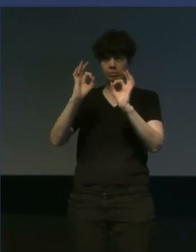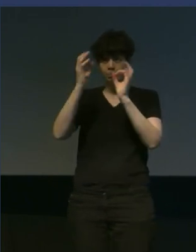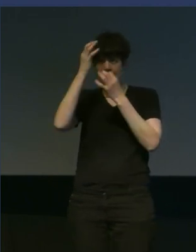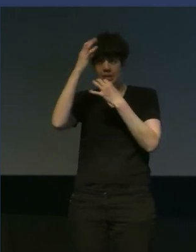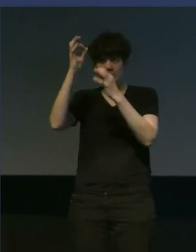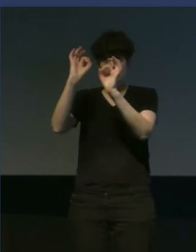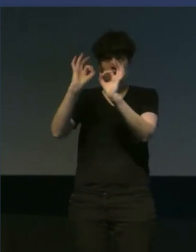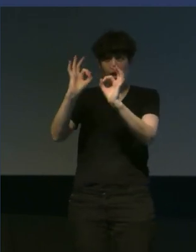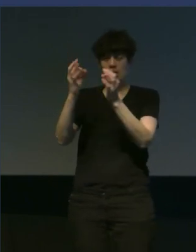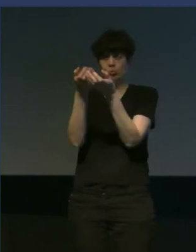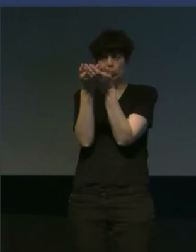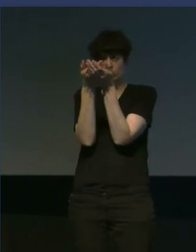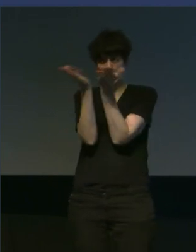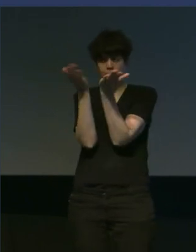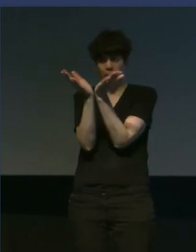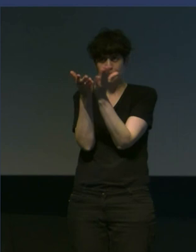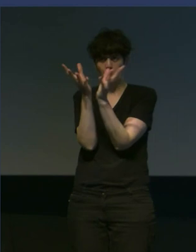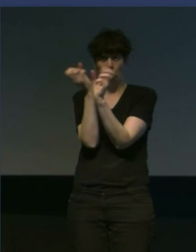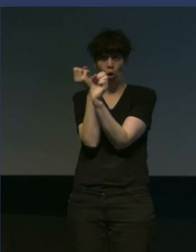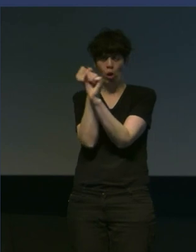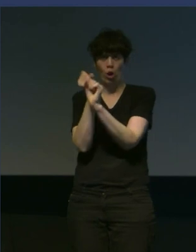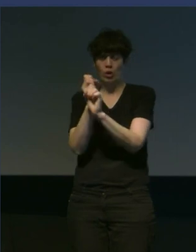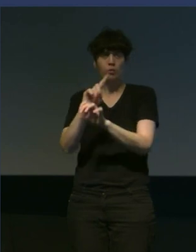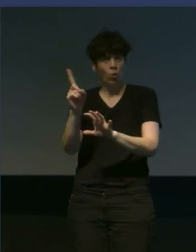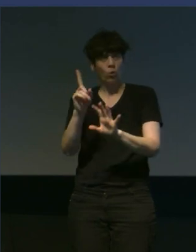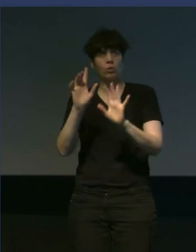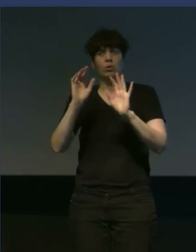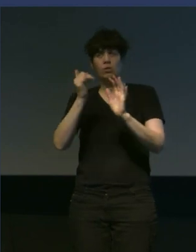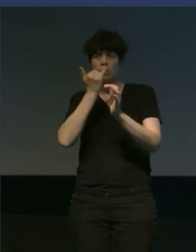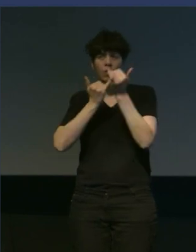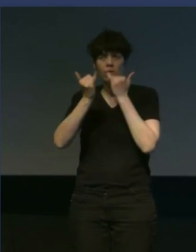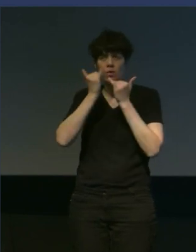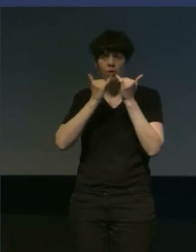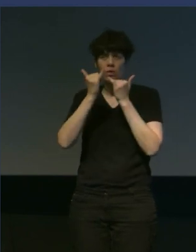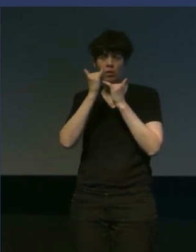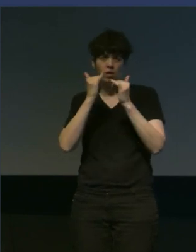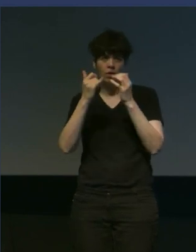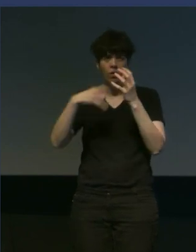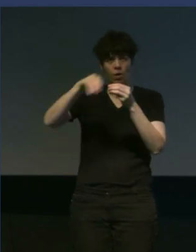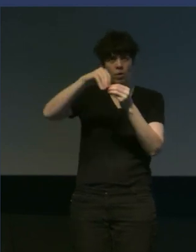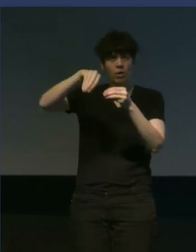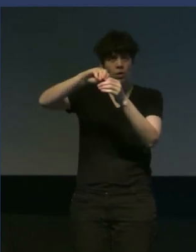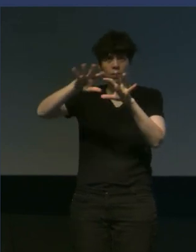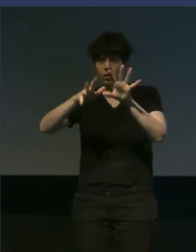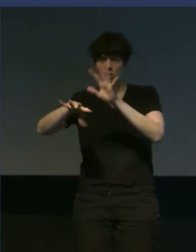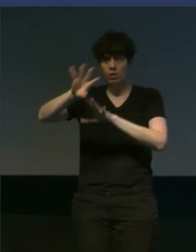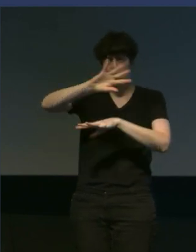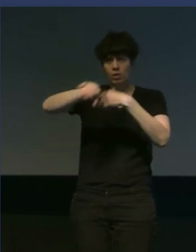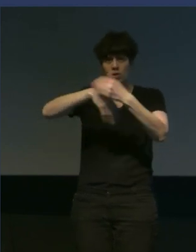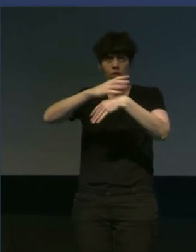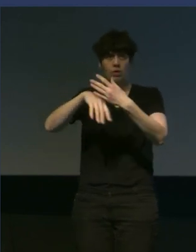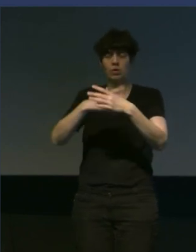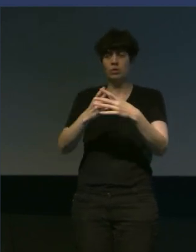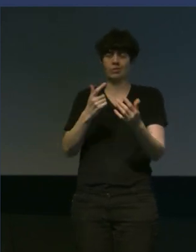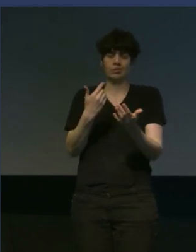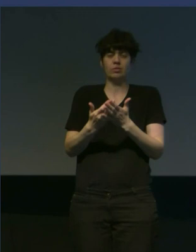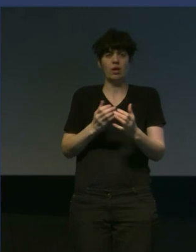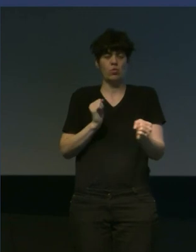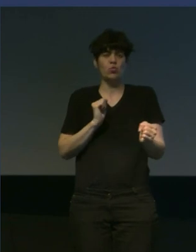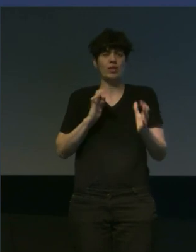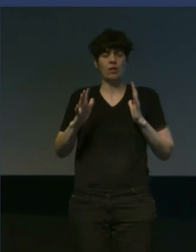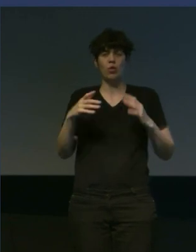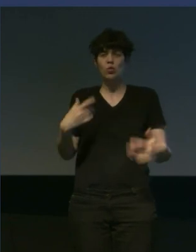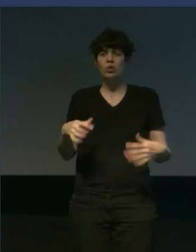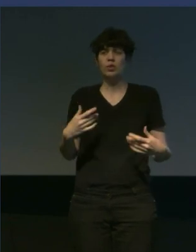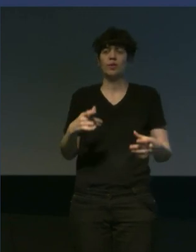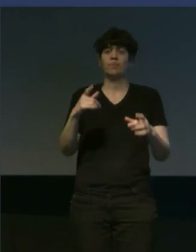pour s'impliquer, mais pas erroné. C'est ça qu'il a écrit le principe quand on nous dit pas.